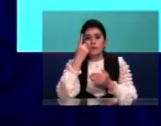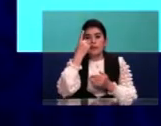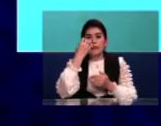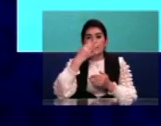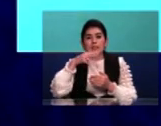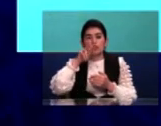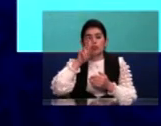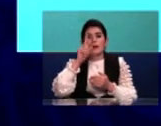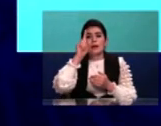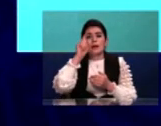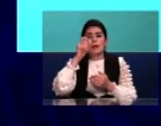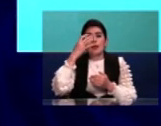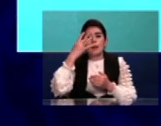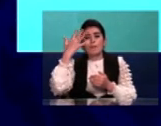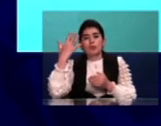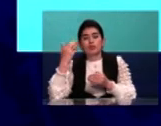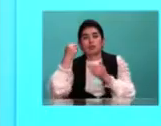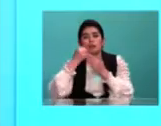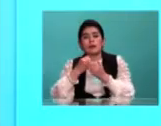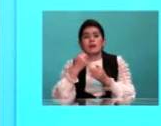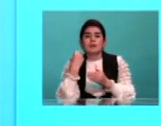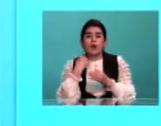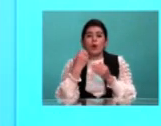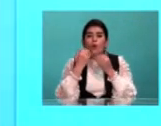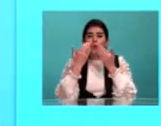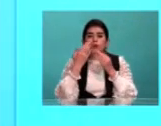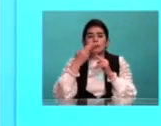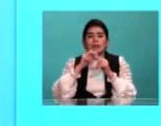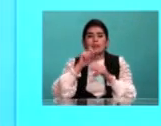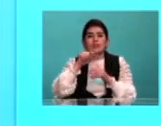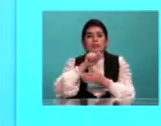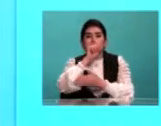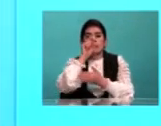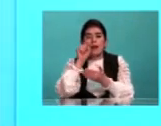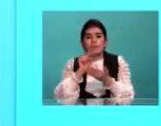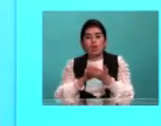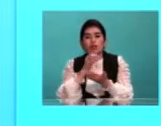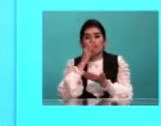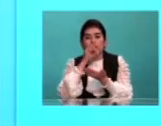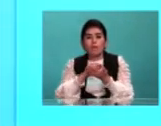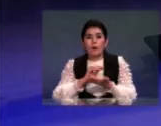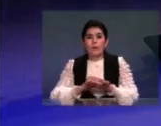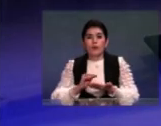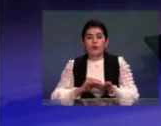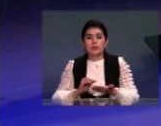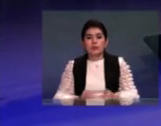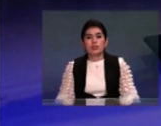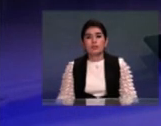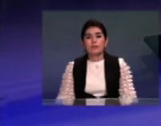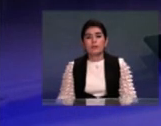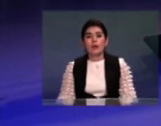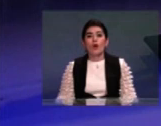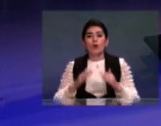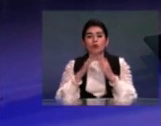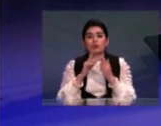142-chi 45-chi betlarini o'qish va shu betidagi savollarga javob yozish.